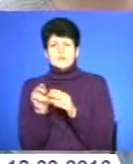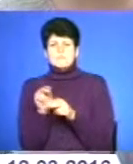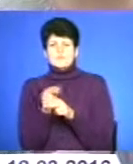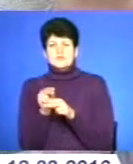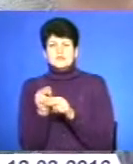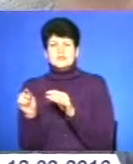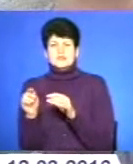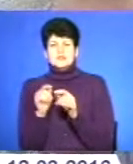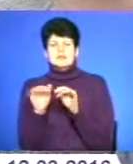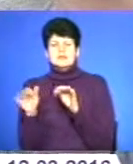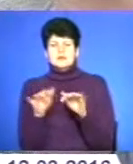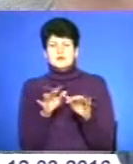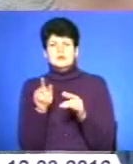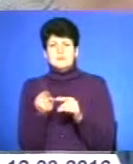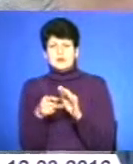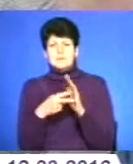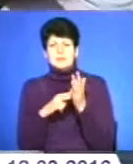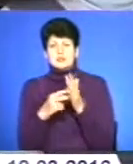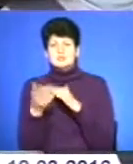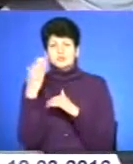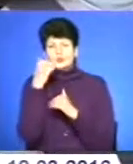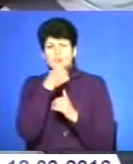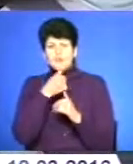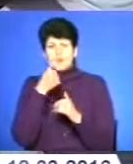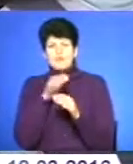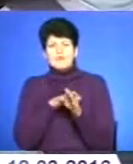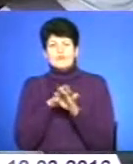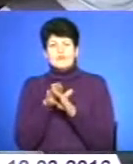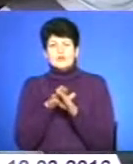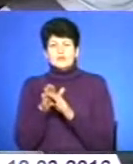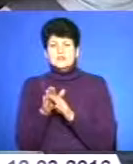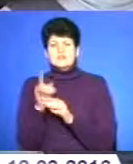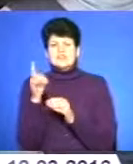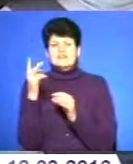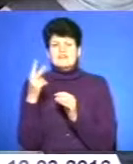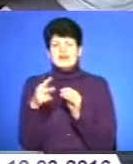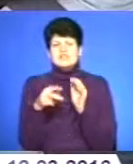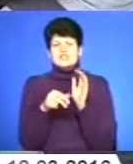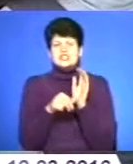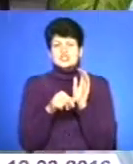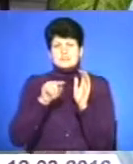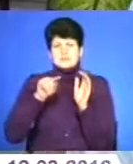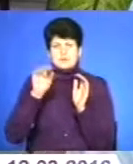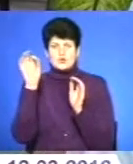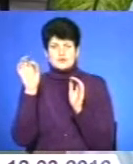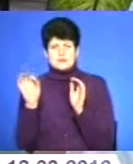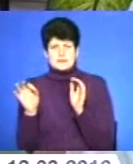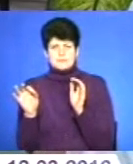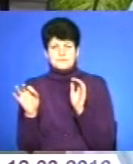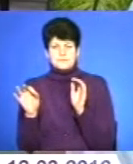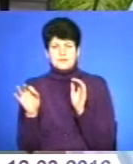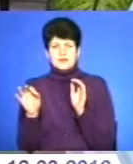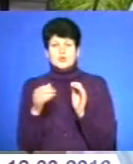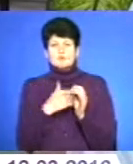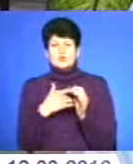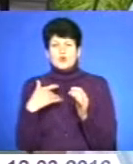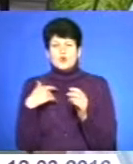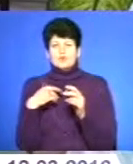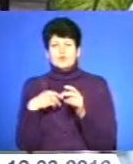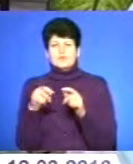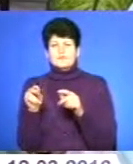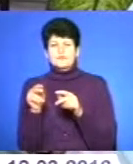Так, минулого року план туберкулінодіагностики виконано всього на 26%. Туберкулінодіагностика допомагає нам